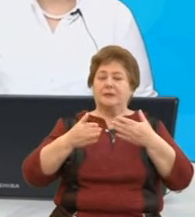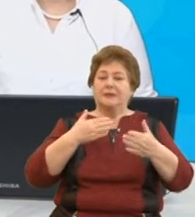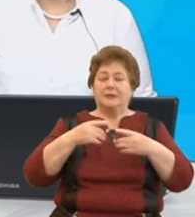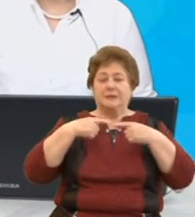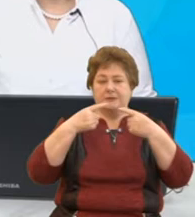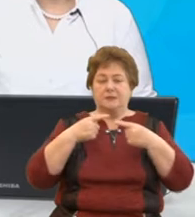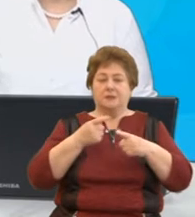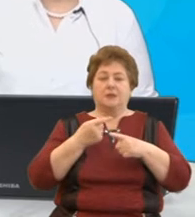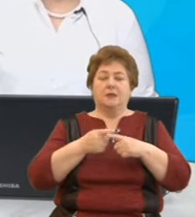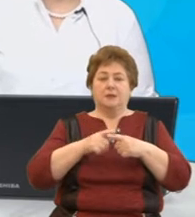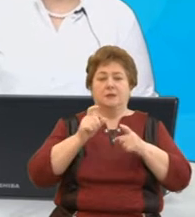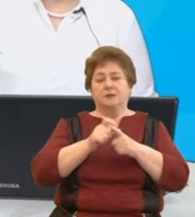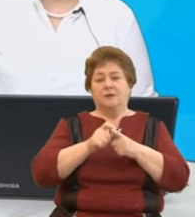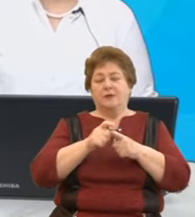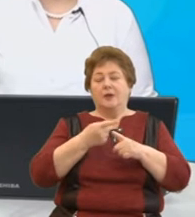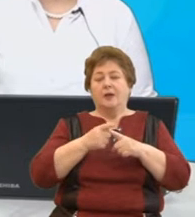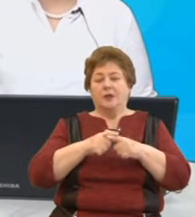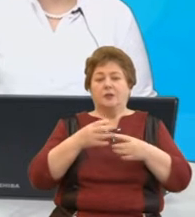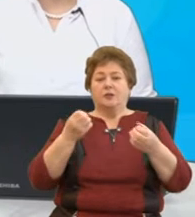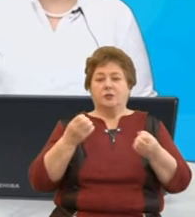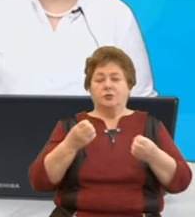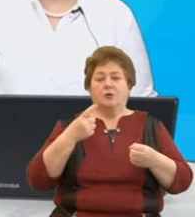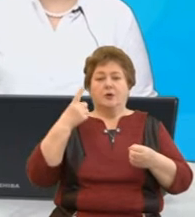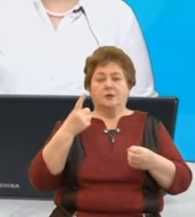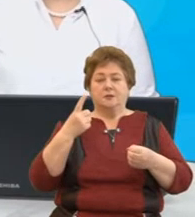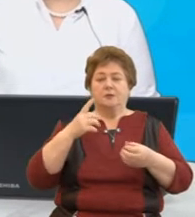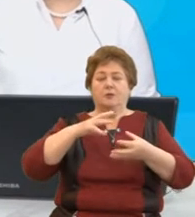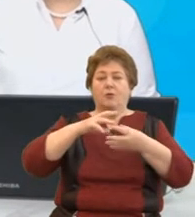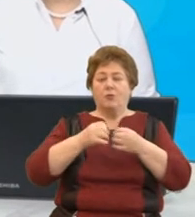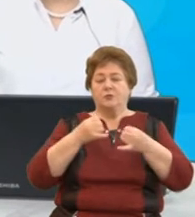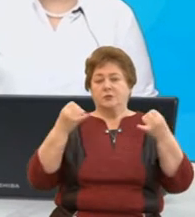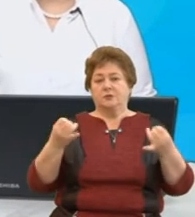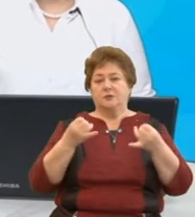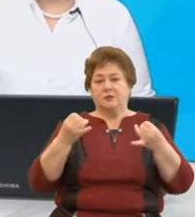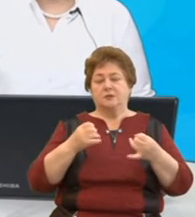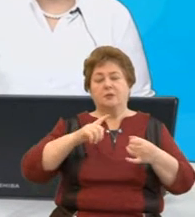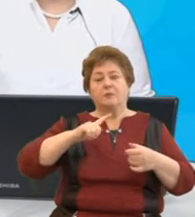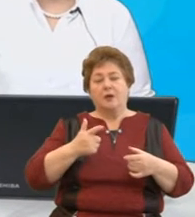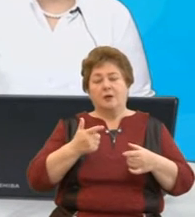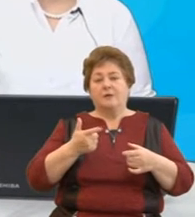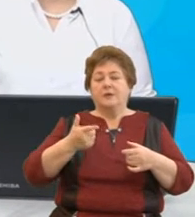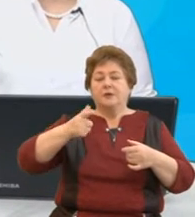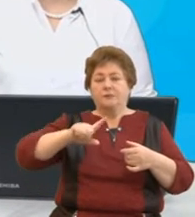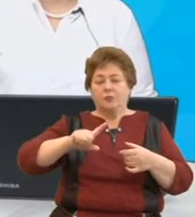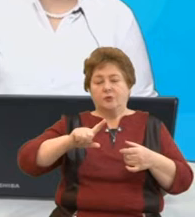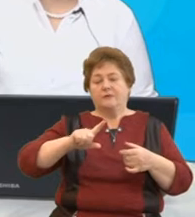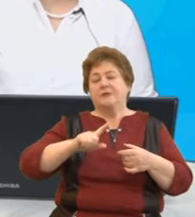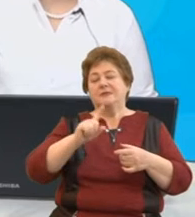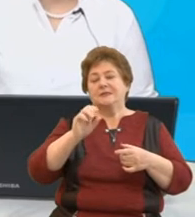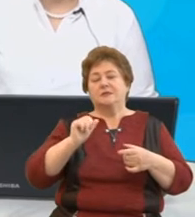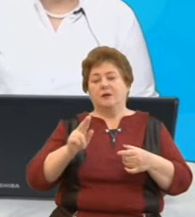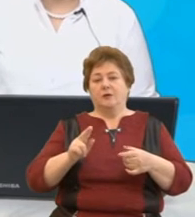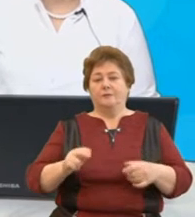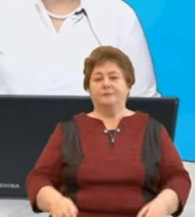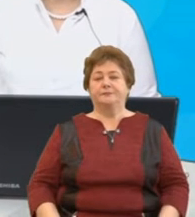эти слова это и еще один общий интерес мягкого знака и твердого